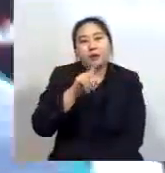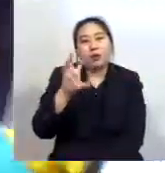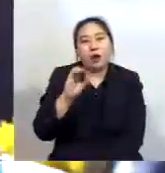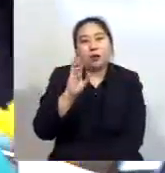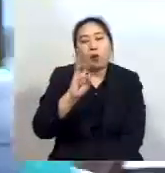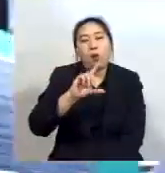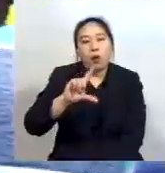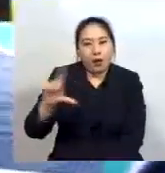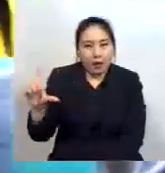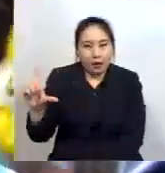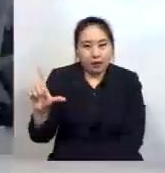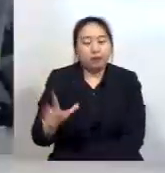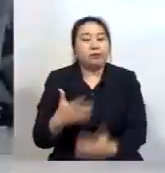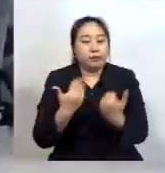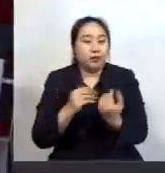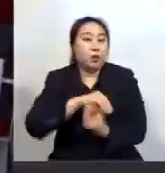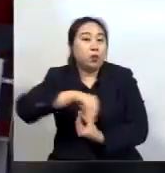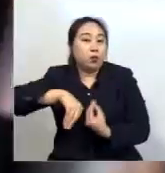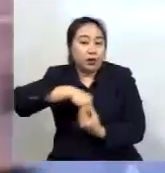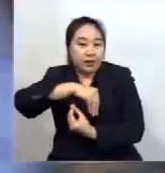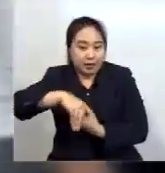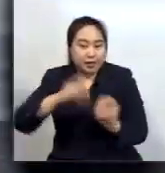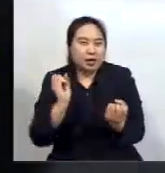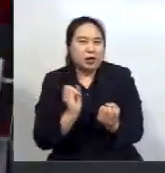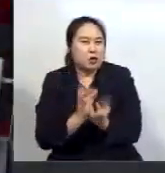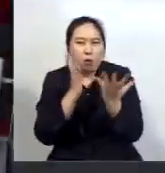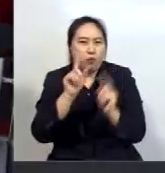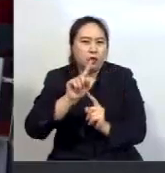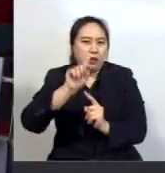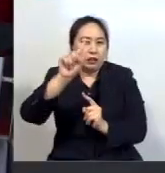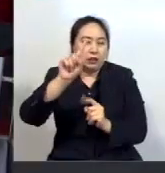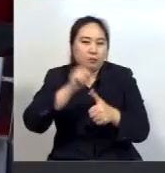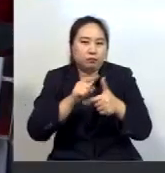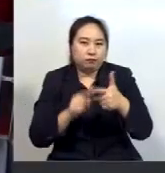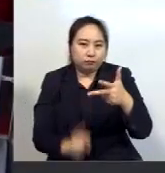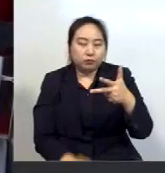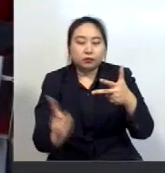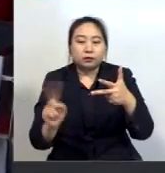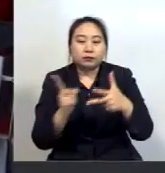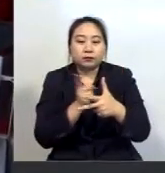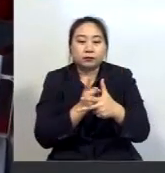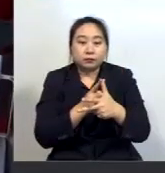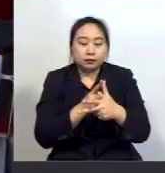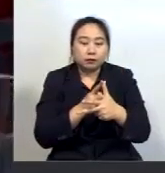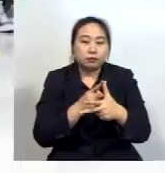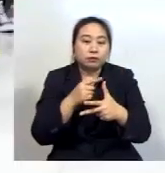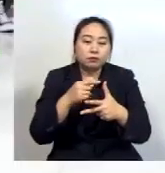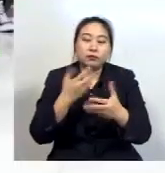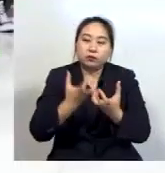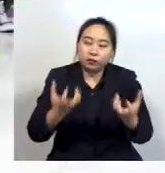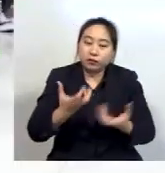9,156 ล้านบาทขณะที่ภาคธุรกิจที่ได้รับผลกระทบมากที่สุด3อันดับแรกก็คือธุรกิจที่เกี่ยวกับการจำหน่